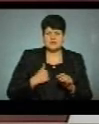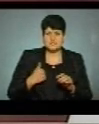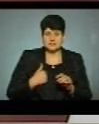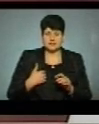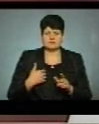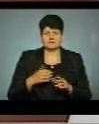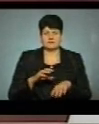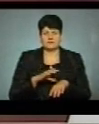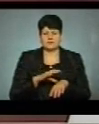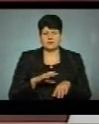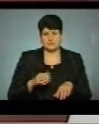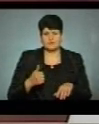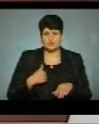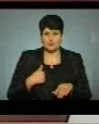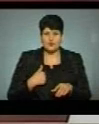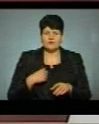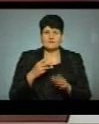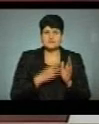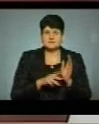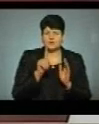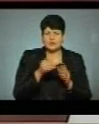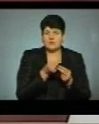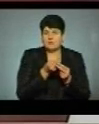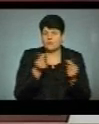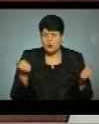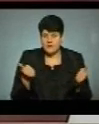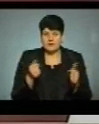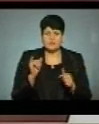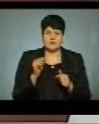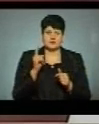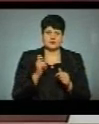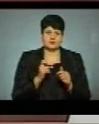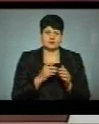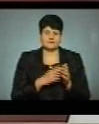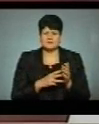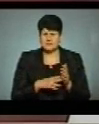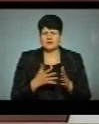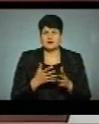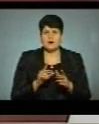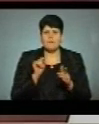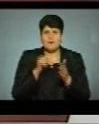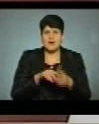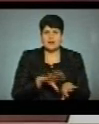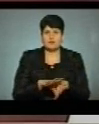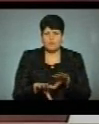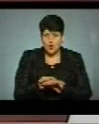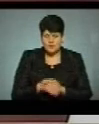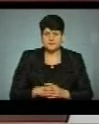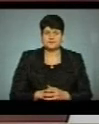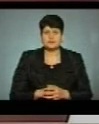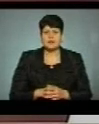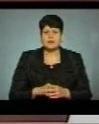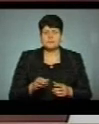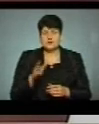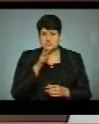військових потрапили в полон, а 81 зникли безвісти. Від початку року під час боїв за Дебальцеве загинули 2911 бойовиків.